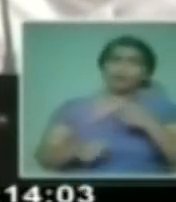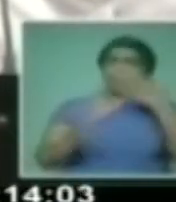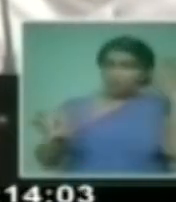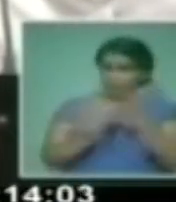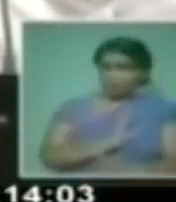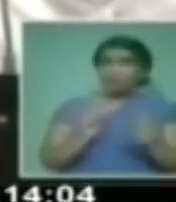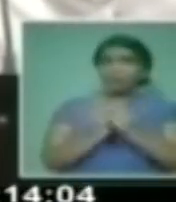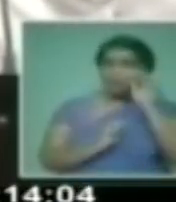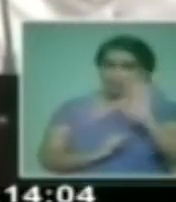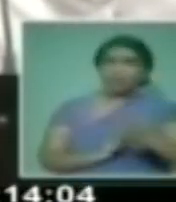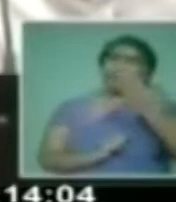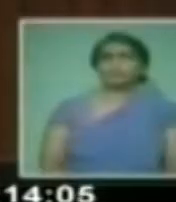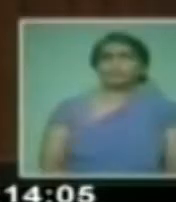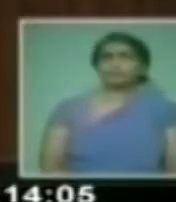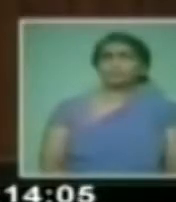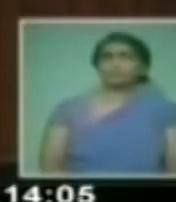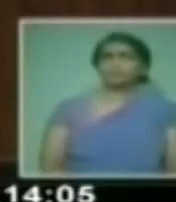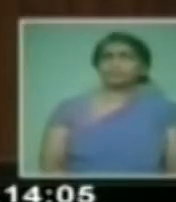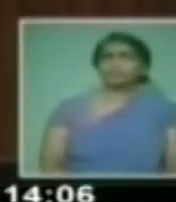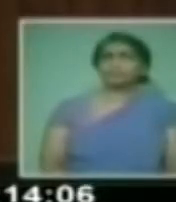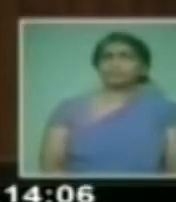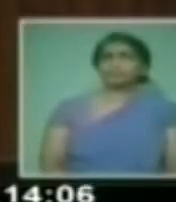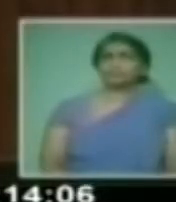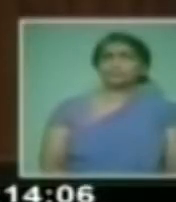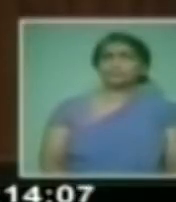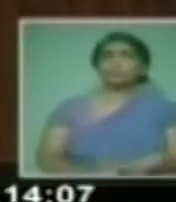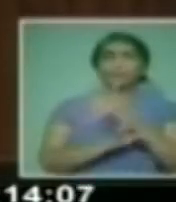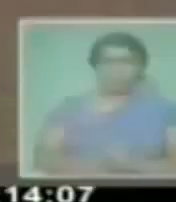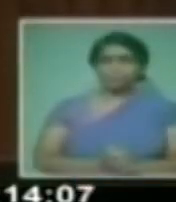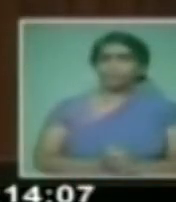சீர்குலை முனைந்தால் நாம் அவரை வெளிப்படுத்துவோம்.